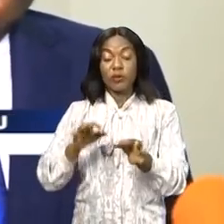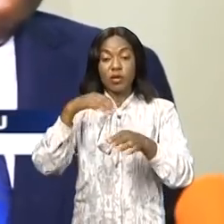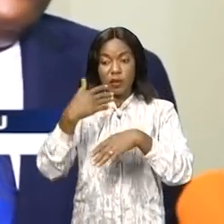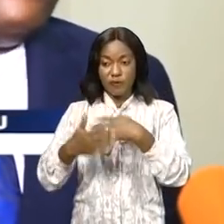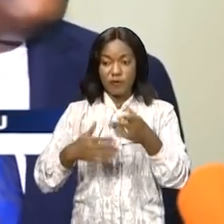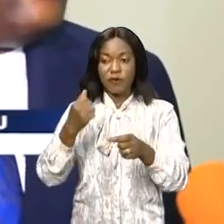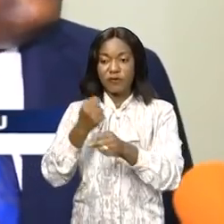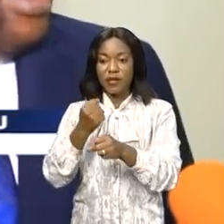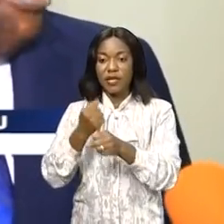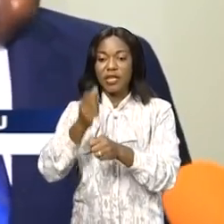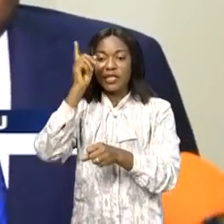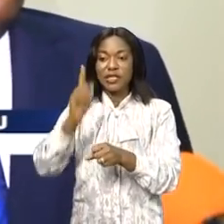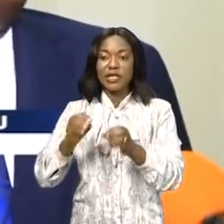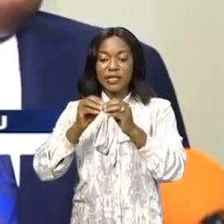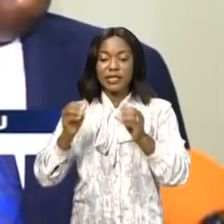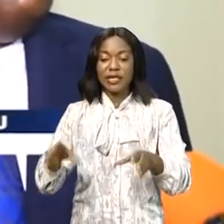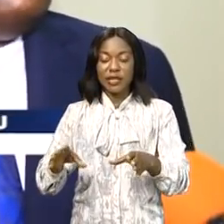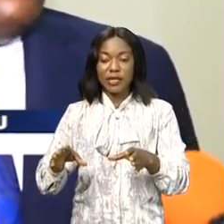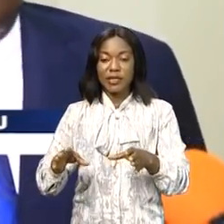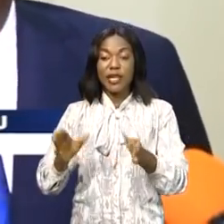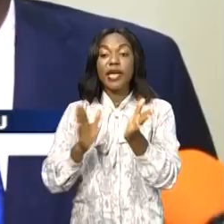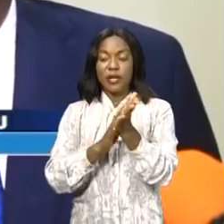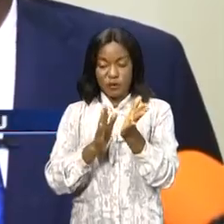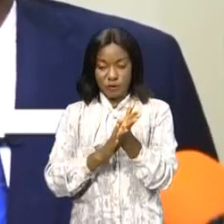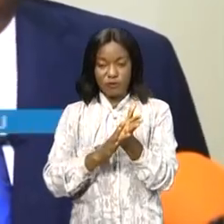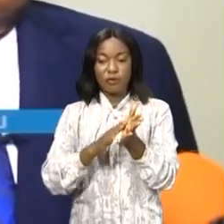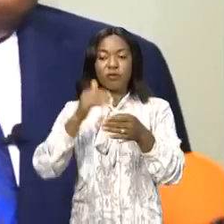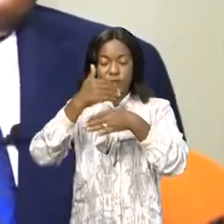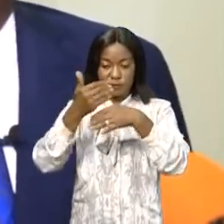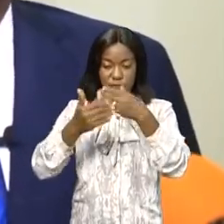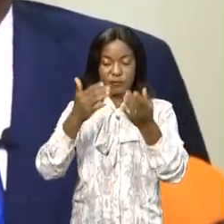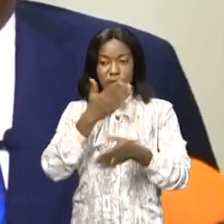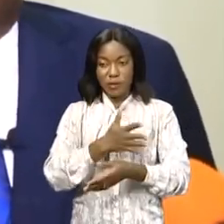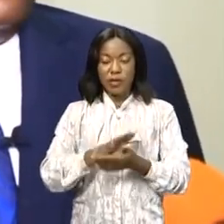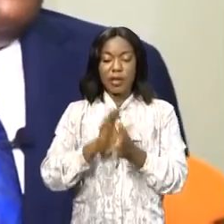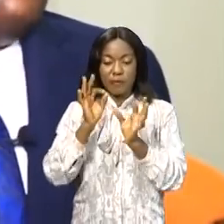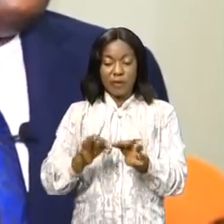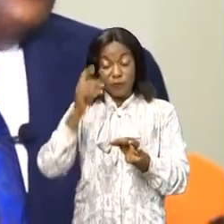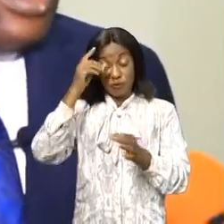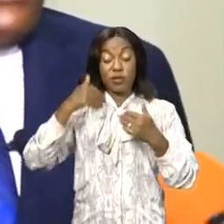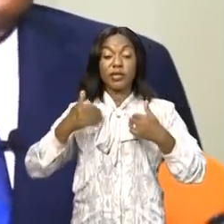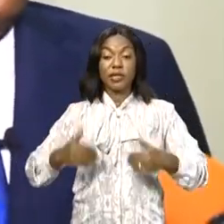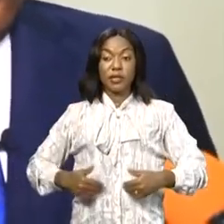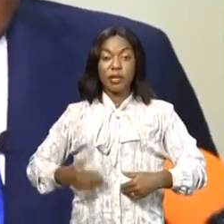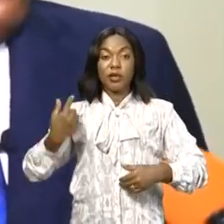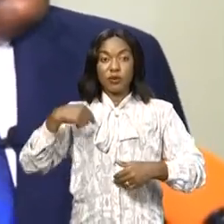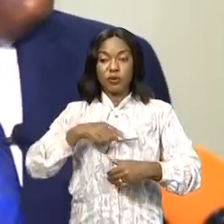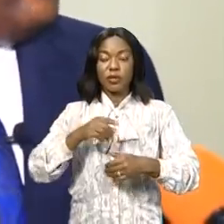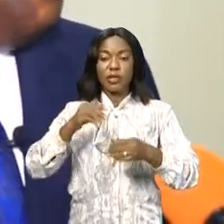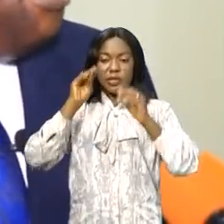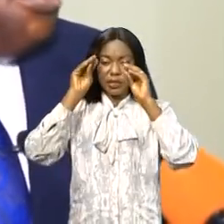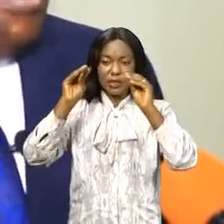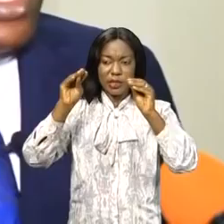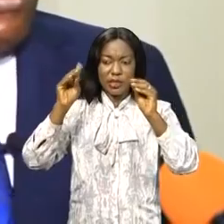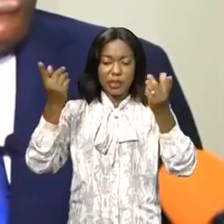peu près 150 écoles. Nous avons travaillé sur le secteur de la santé, notamment les études que nous